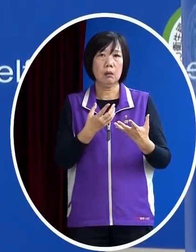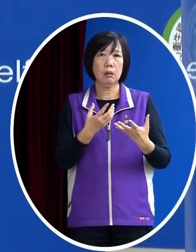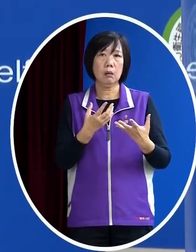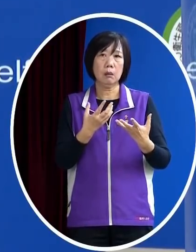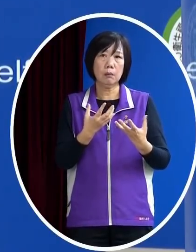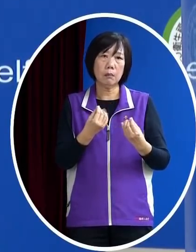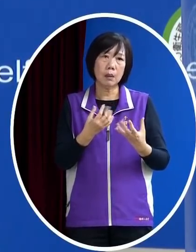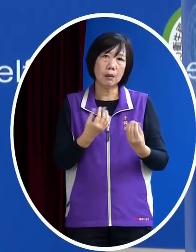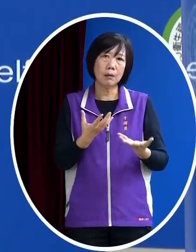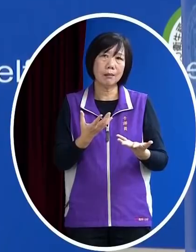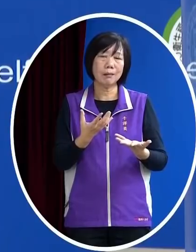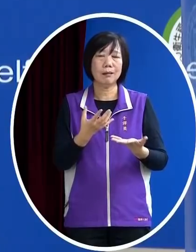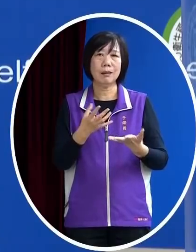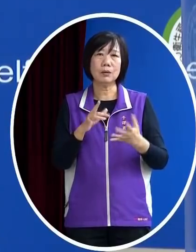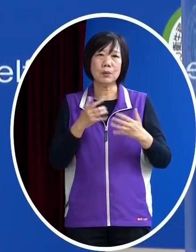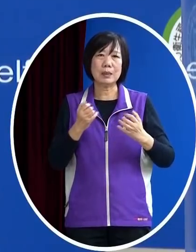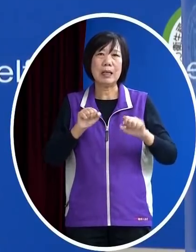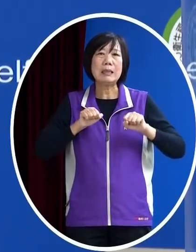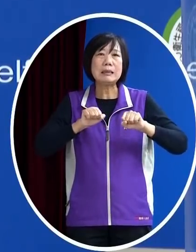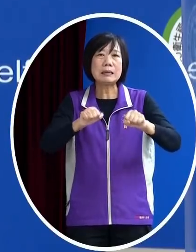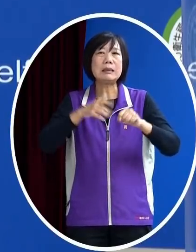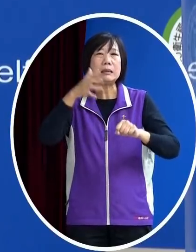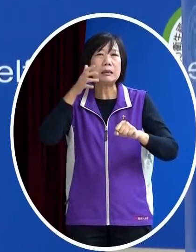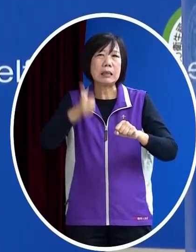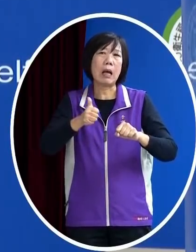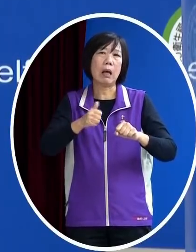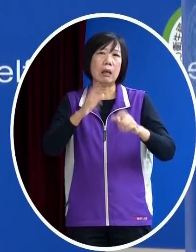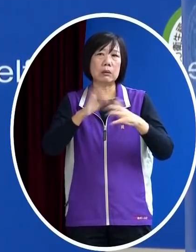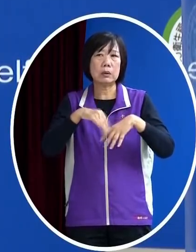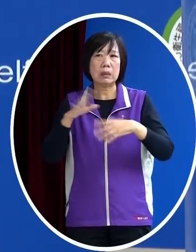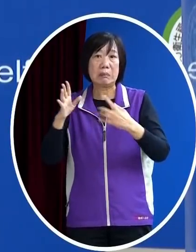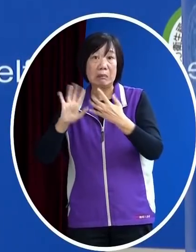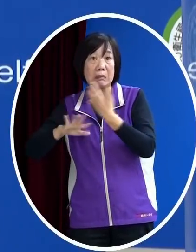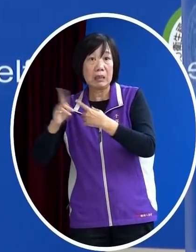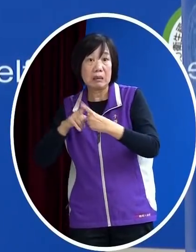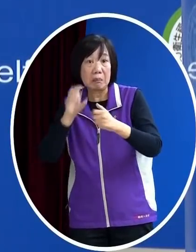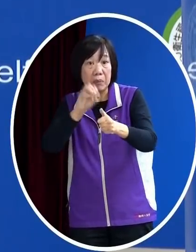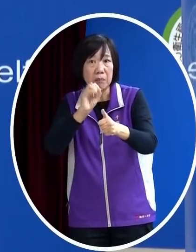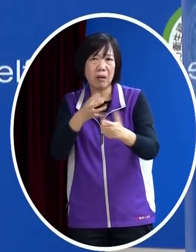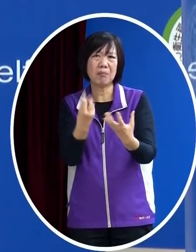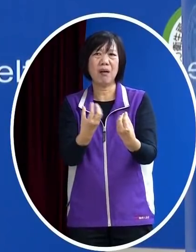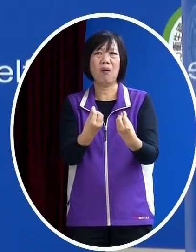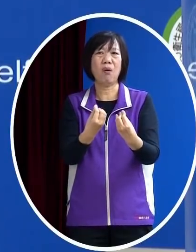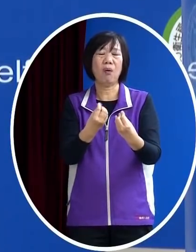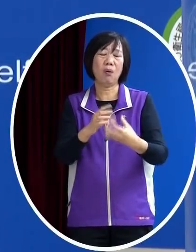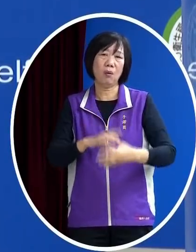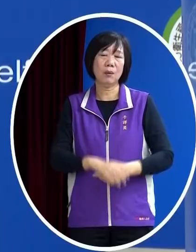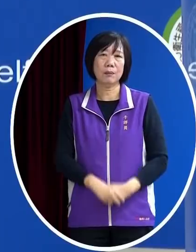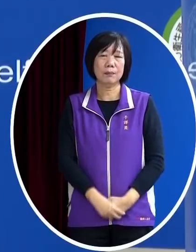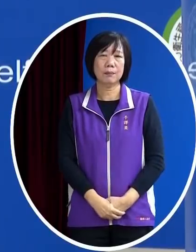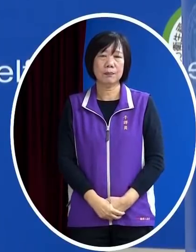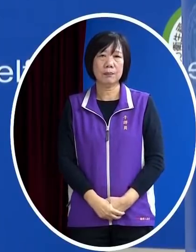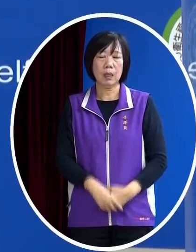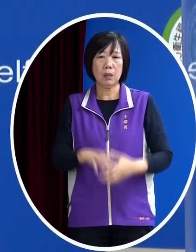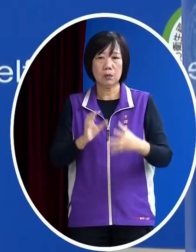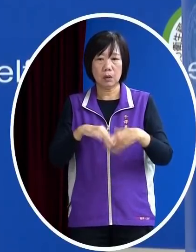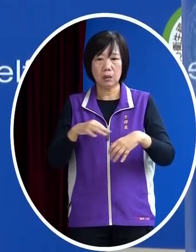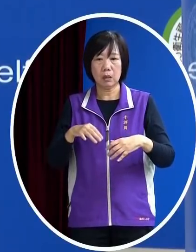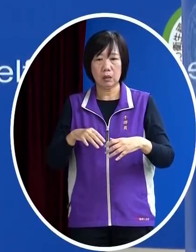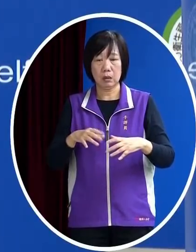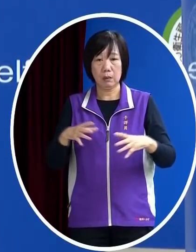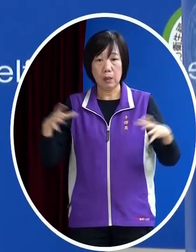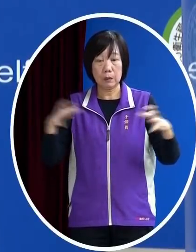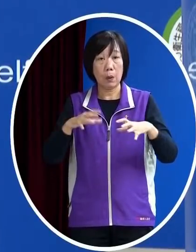他了哈。啊，这据像现在目前问起来了哈，就是说他们同班的机